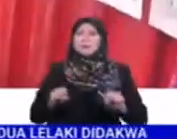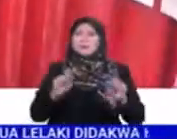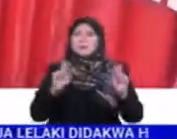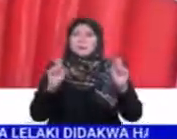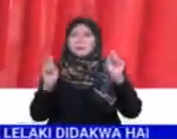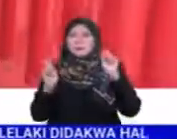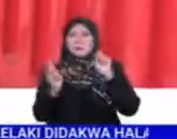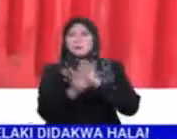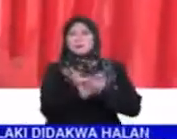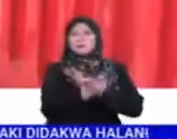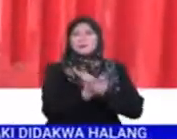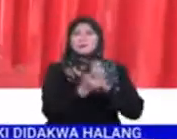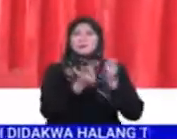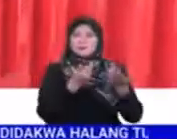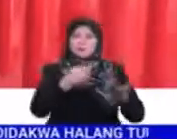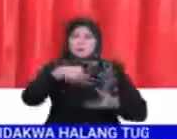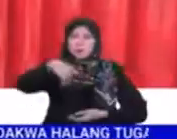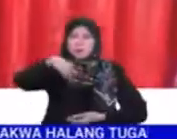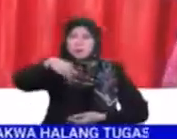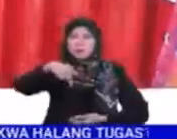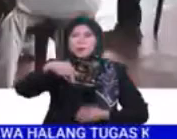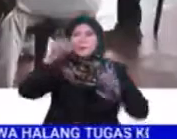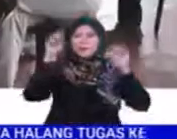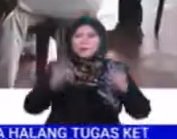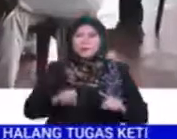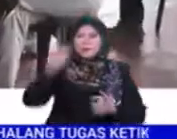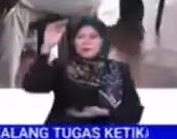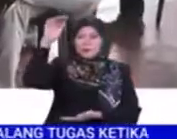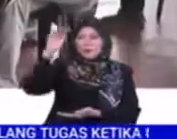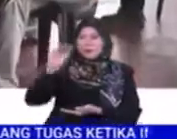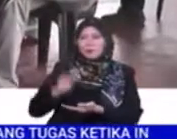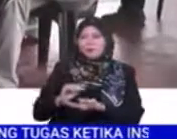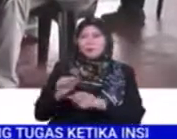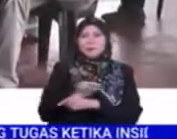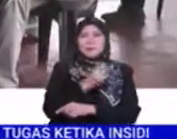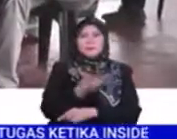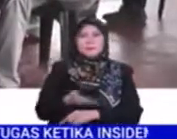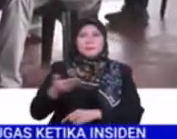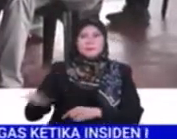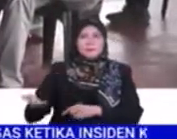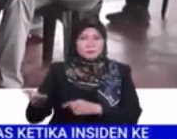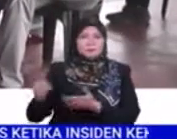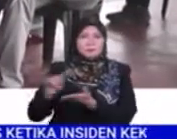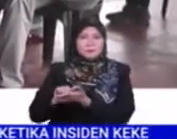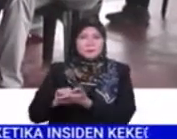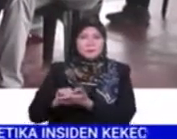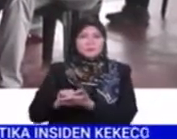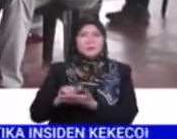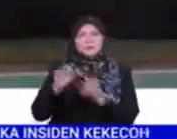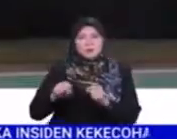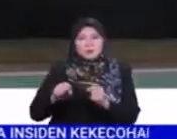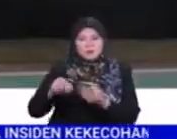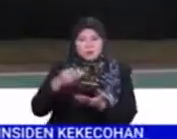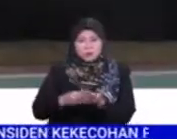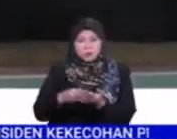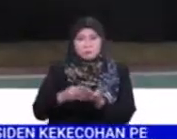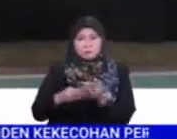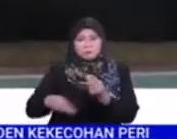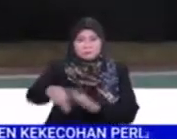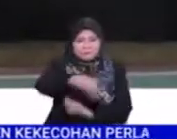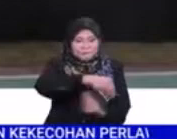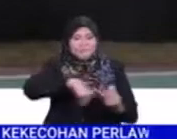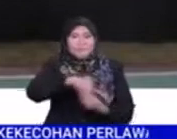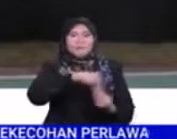menjadi sumber-sumber bernilai selain boleh mengurangkan penggunaan bahan-bahan semula jadi, menjana sumber kewangan dan